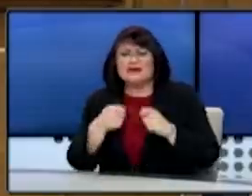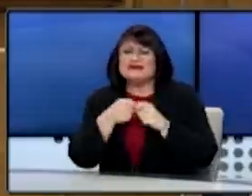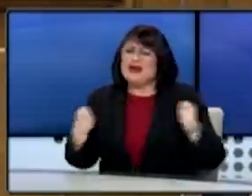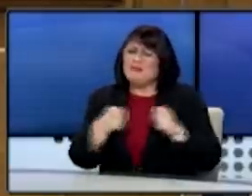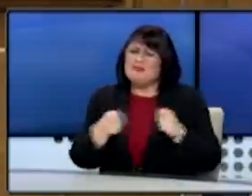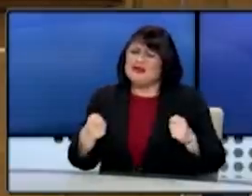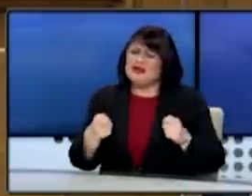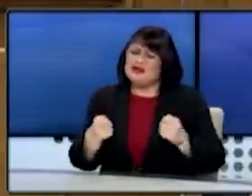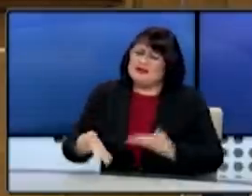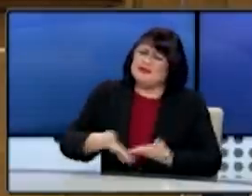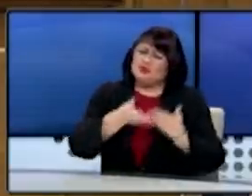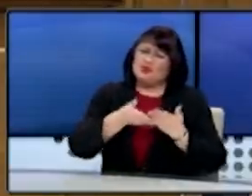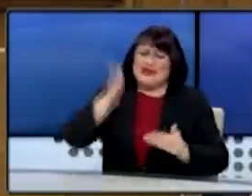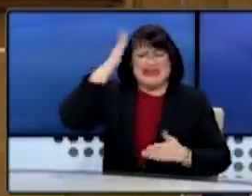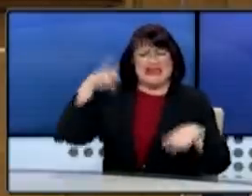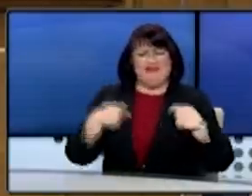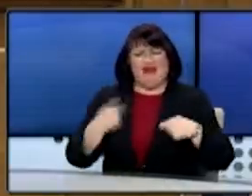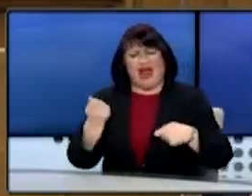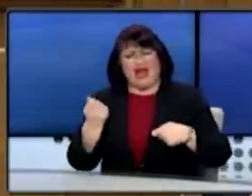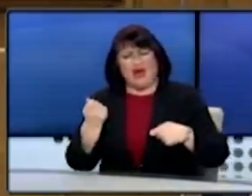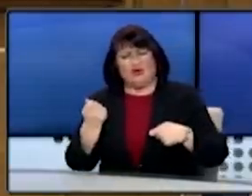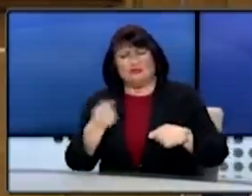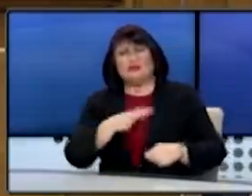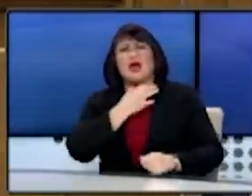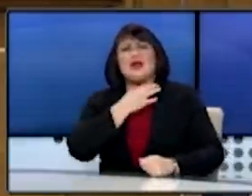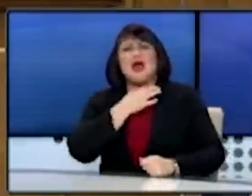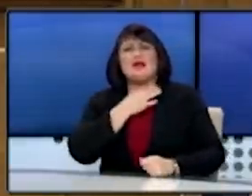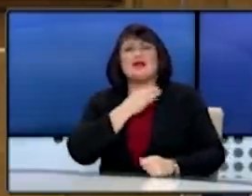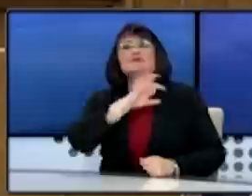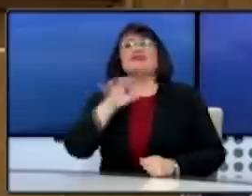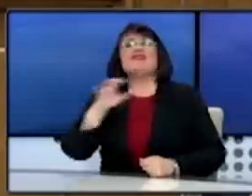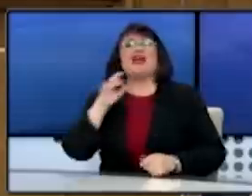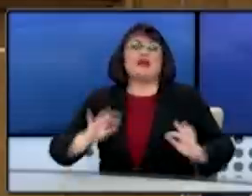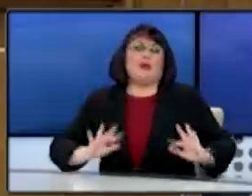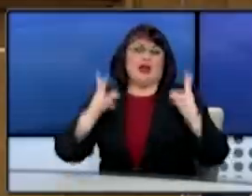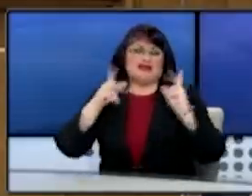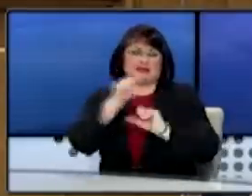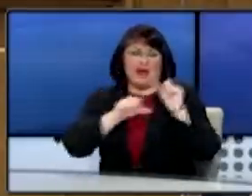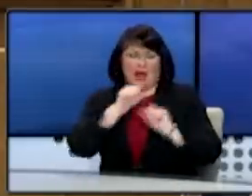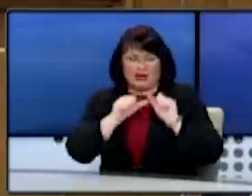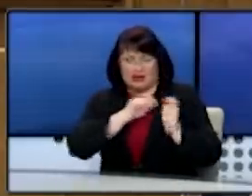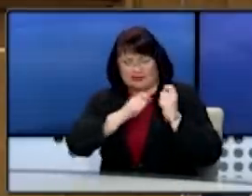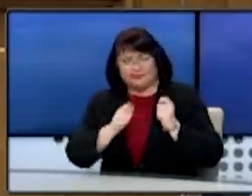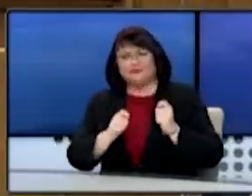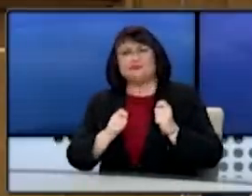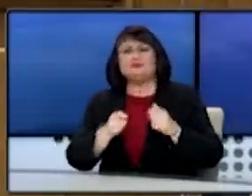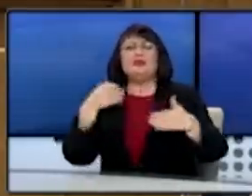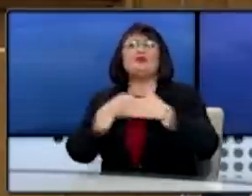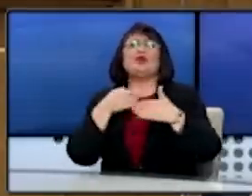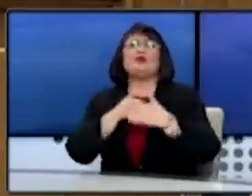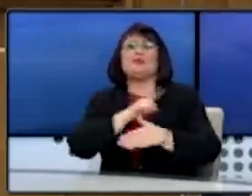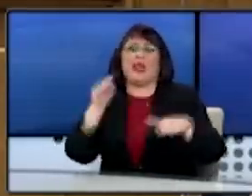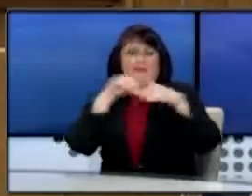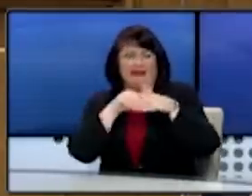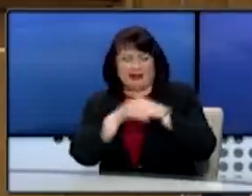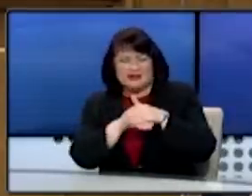των κερδών του κεφαλαίου, το οποίο κεφάλαιο έχει ανάγκη και από την ψηφιακή επανάσταση για να προχωρήσουν χωρίς εμπόδια οι